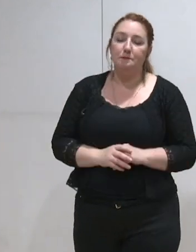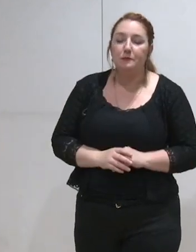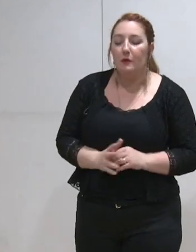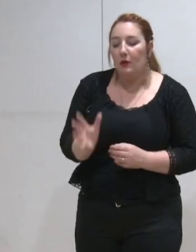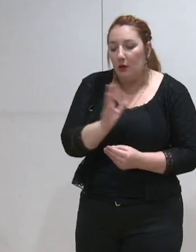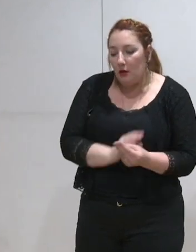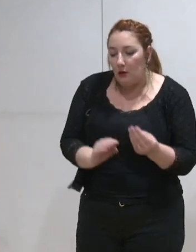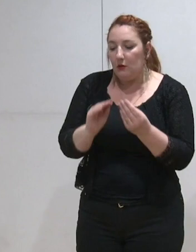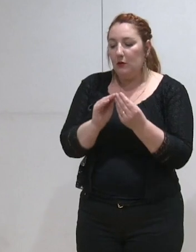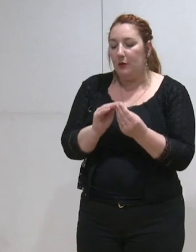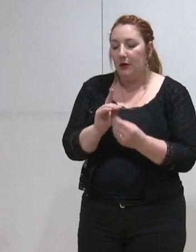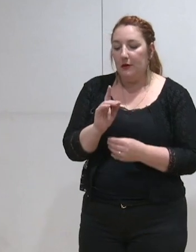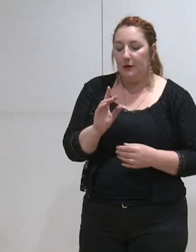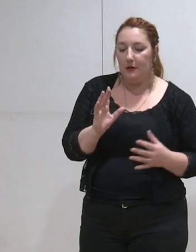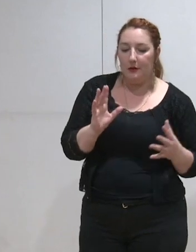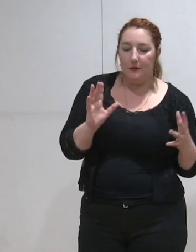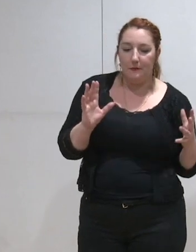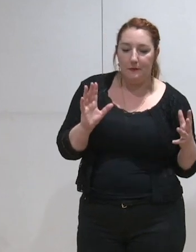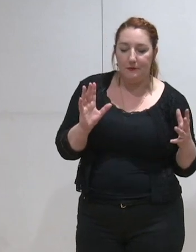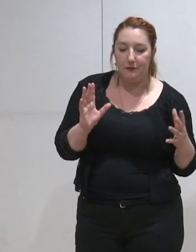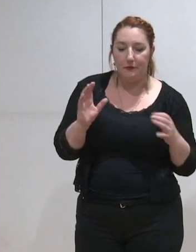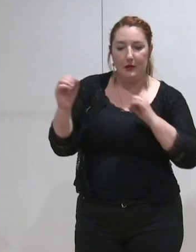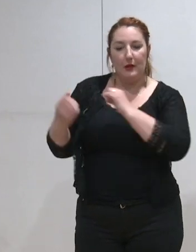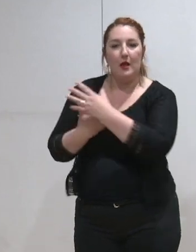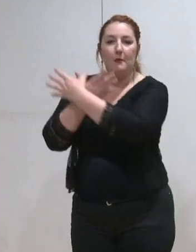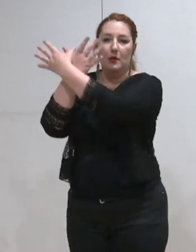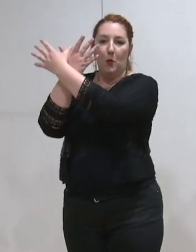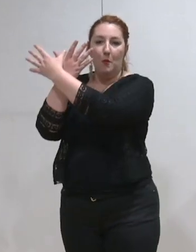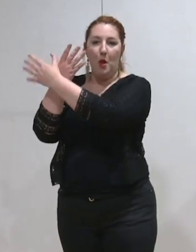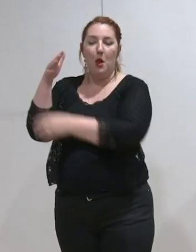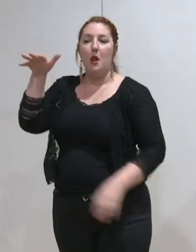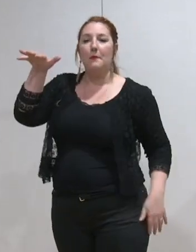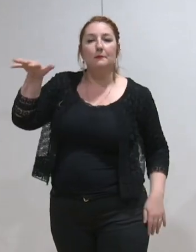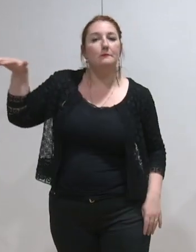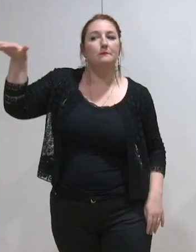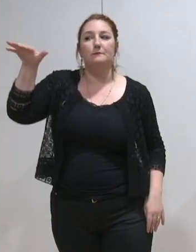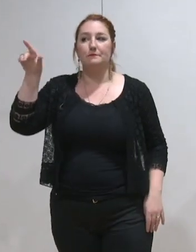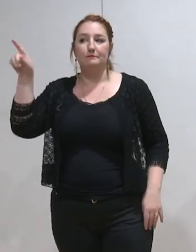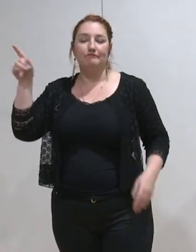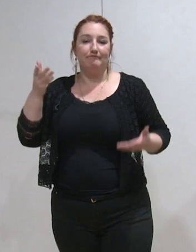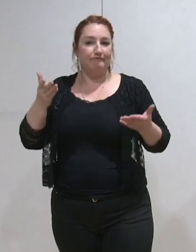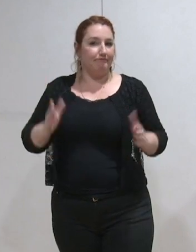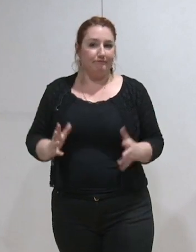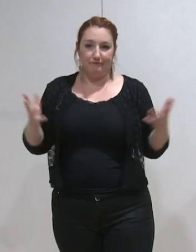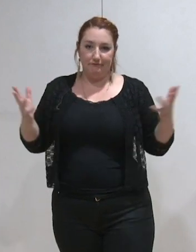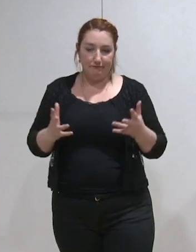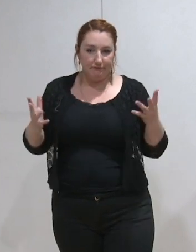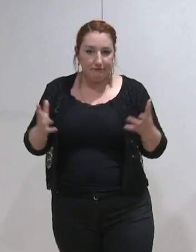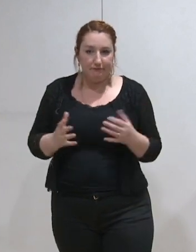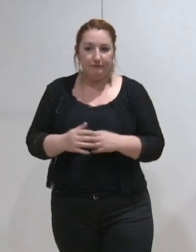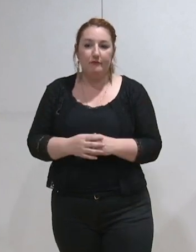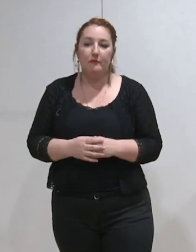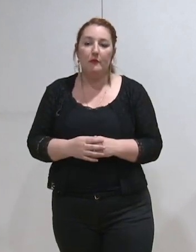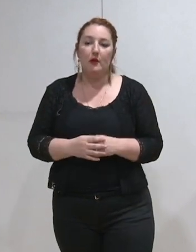euh la métropole a décidé également de dénoncer la Convention